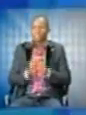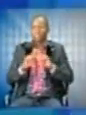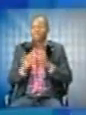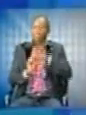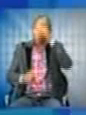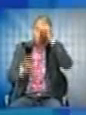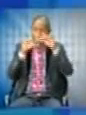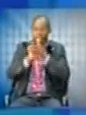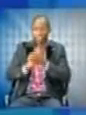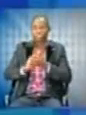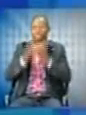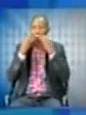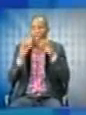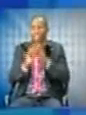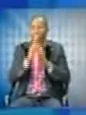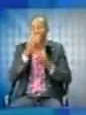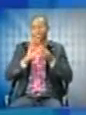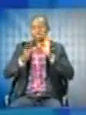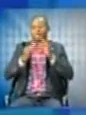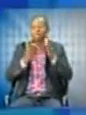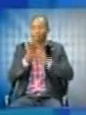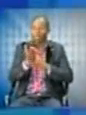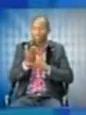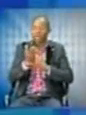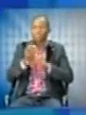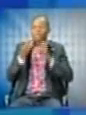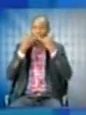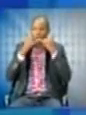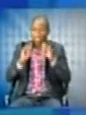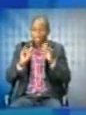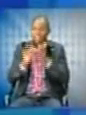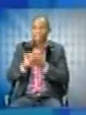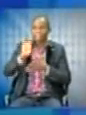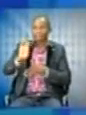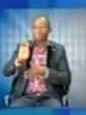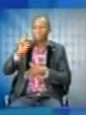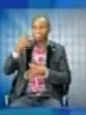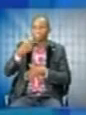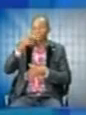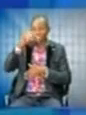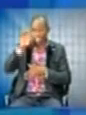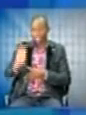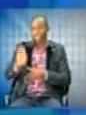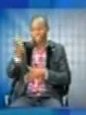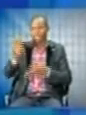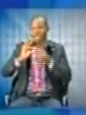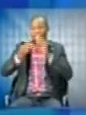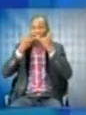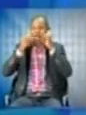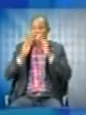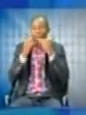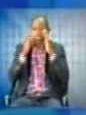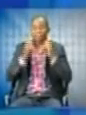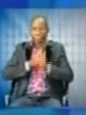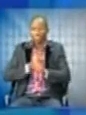Je vous rappelle que cette édition du journal a été interprétée pour vous en langage de Sourmioui par Rigen Kanyemba. Merci de nous avoir